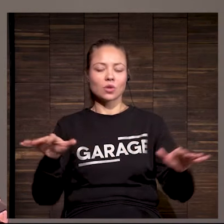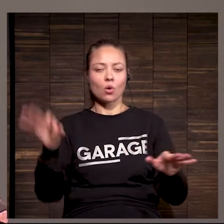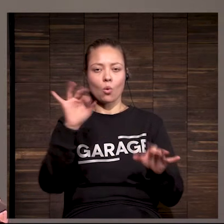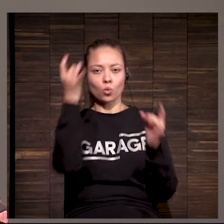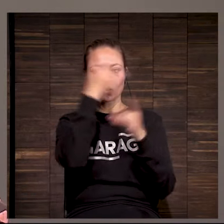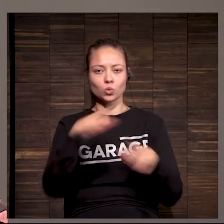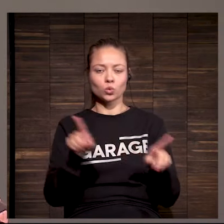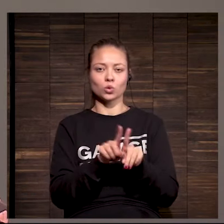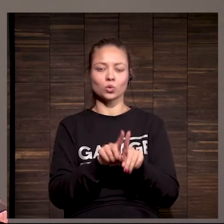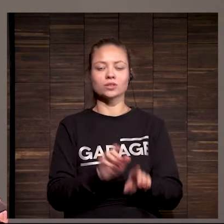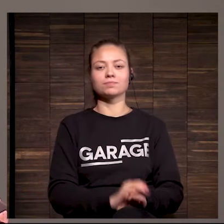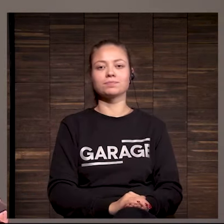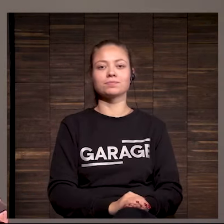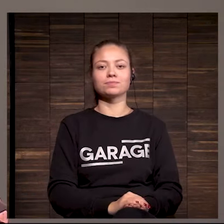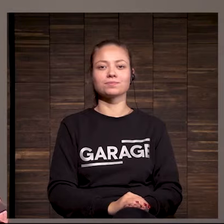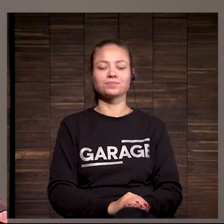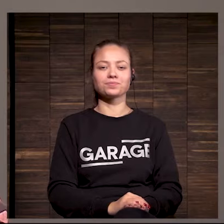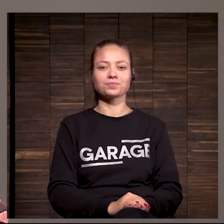тоже